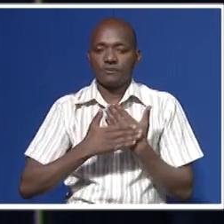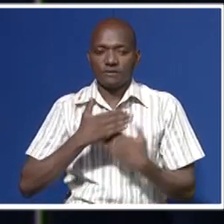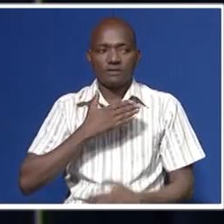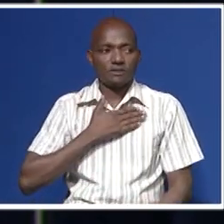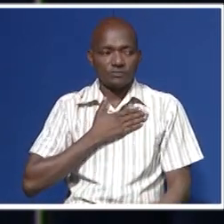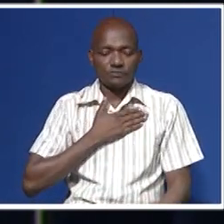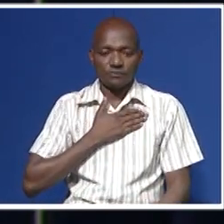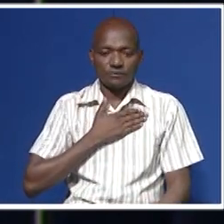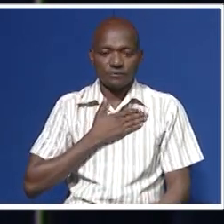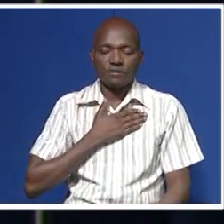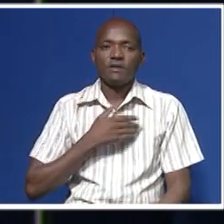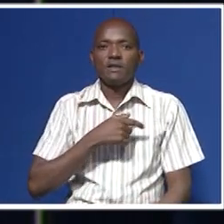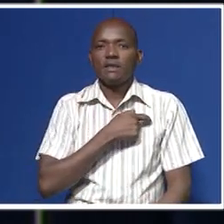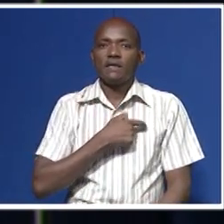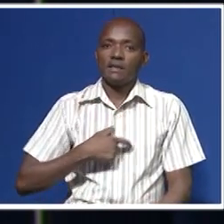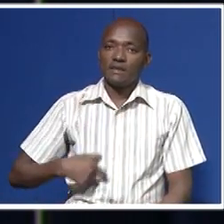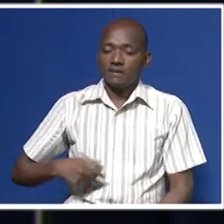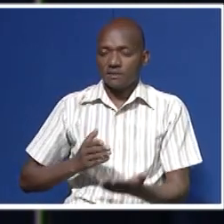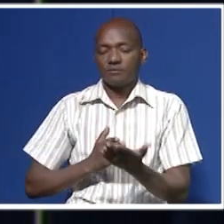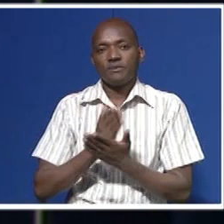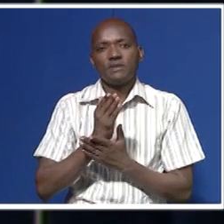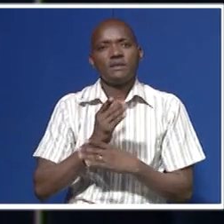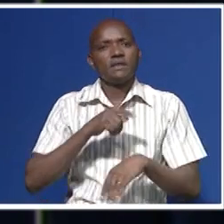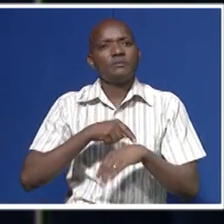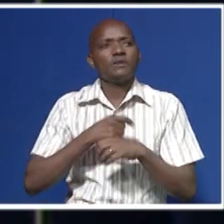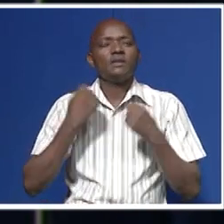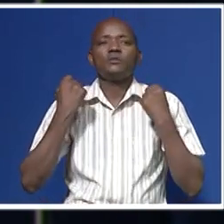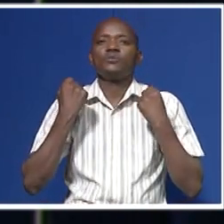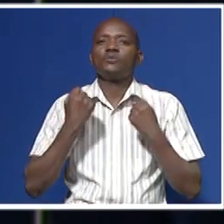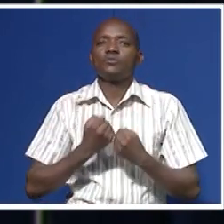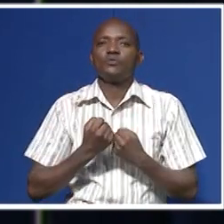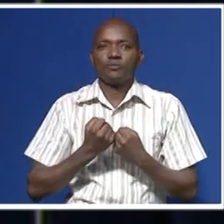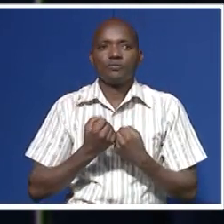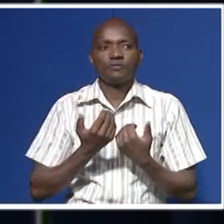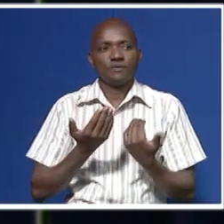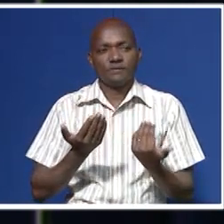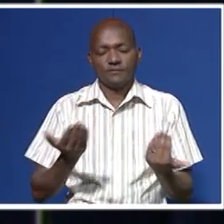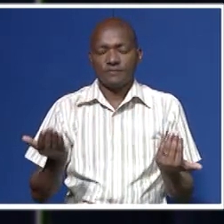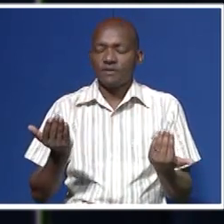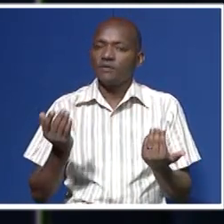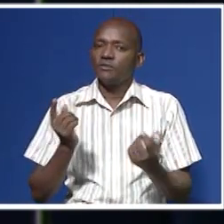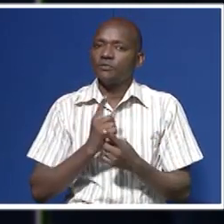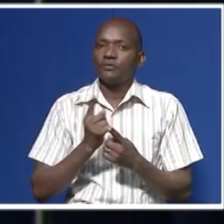rais wenu amepitia kipindi kigumu kilichosababishwa na watu wasioaminifu na wala rushwa.